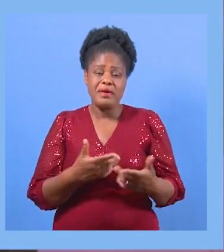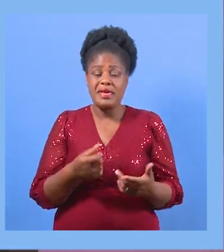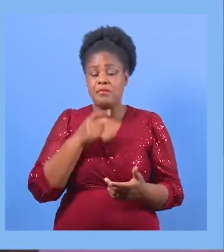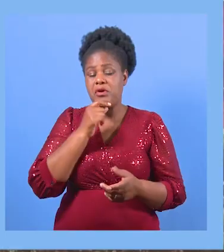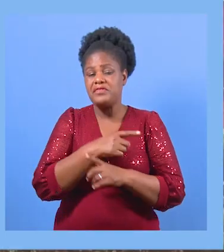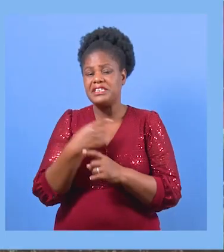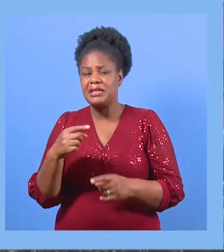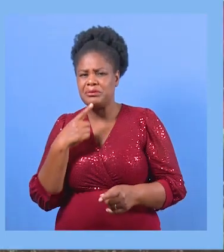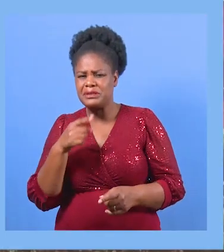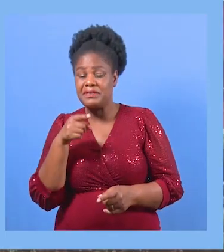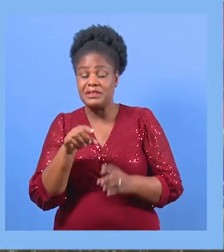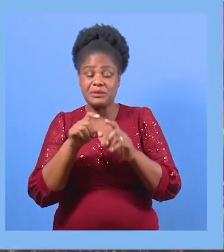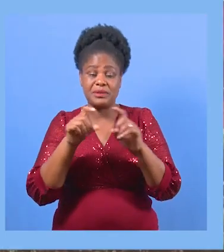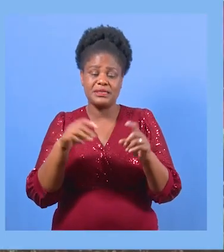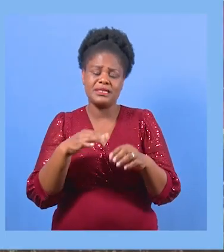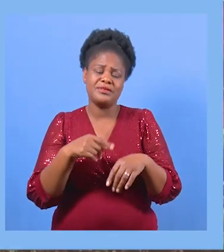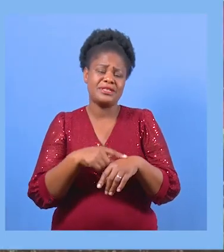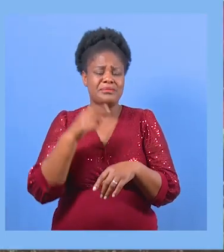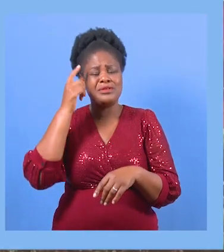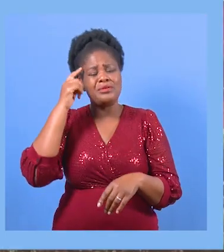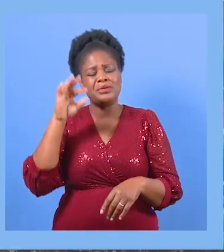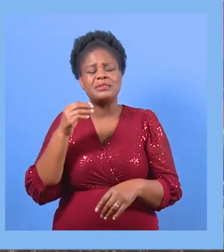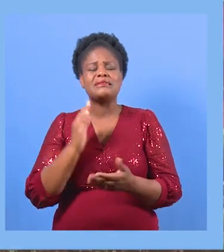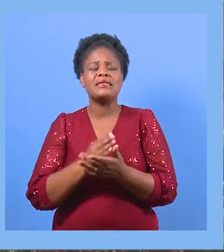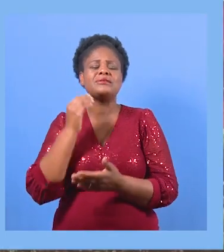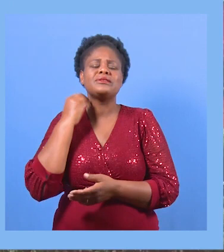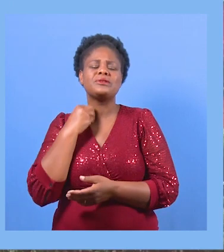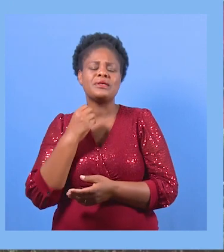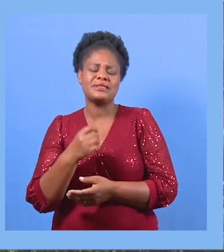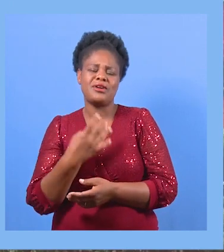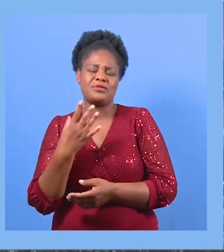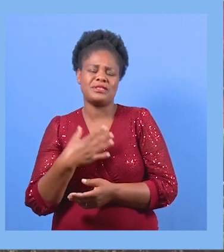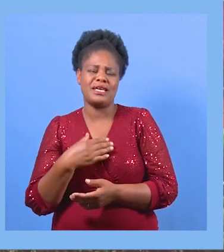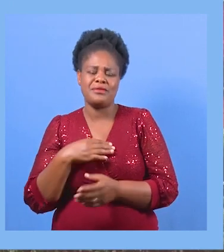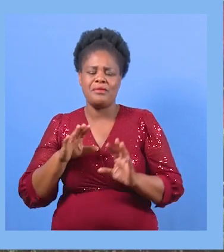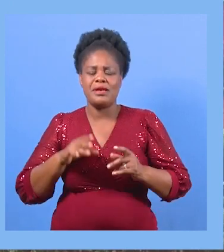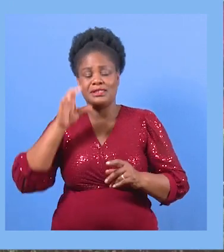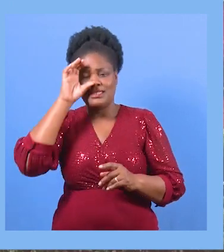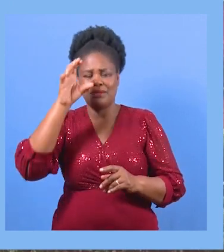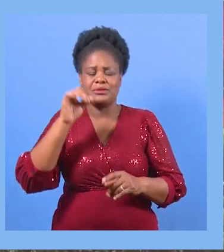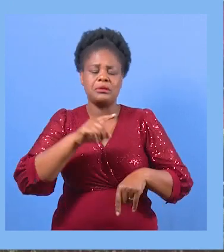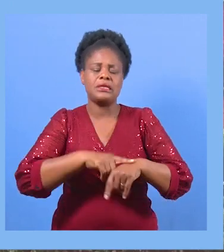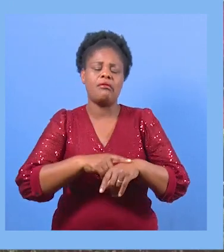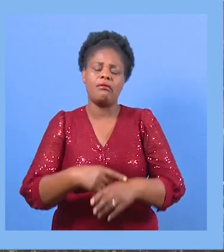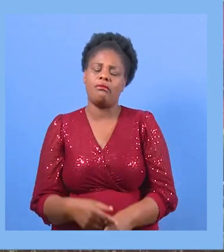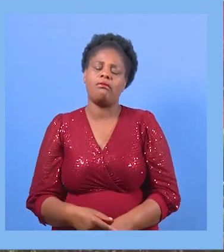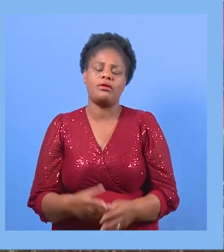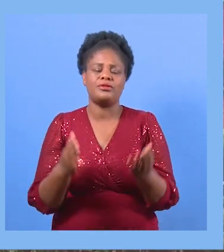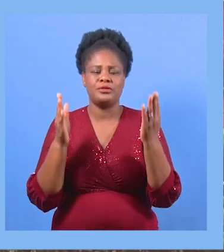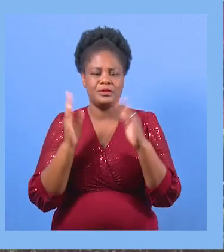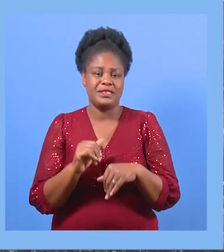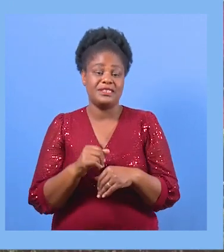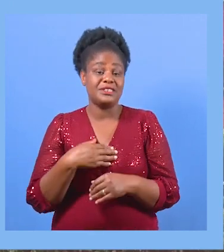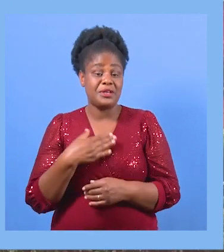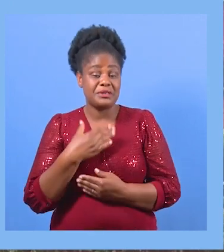kana kutinyorera, munongozanguva dzese kana toita zvinoendeka. Zvikuru sei tiri Mai Chisamba Show, chiringazuva cheye chinokwikwidzana nesu zvakanyanya.